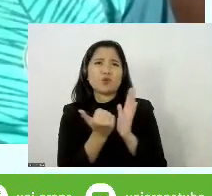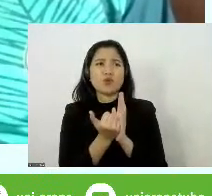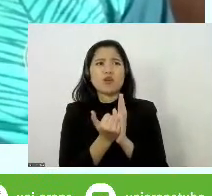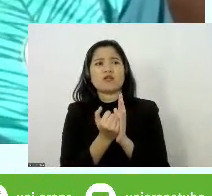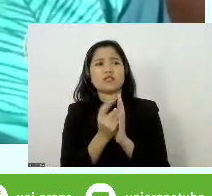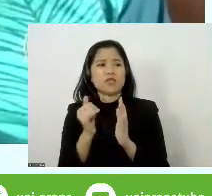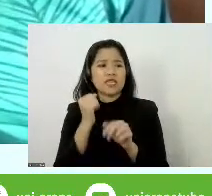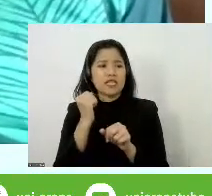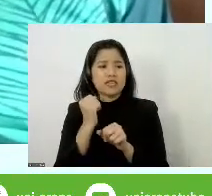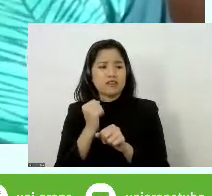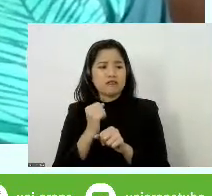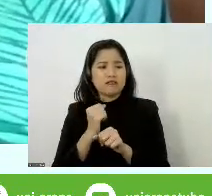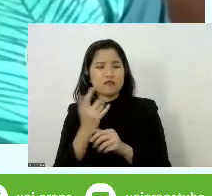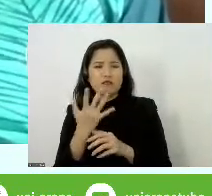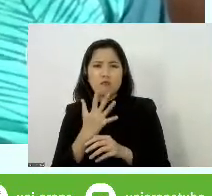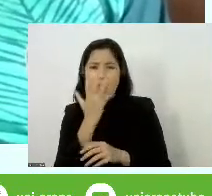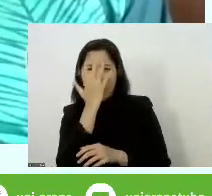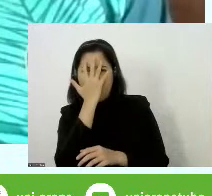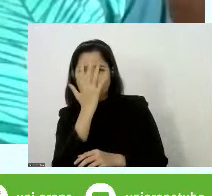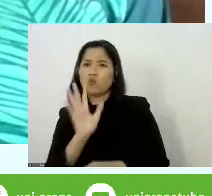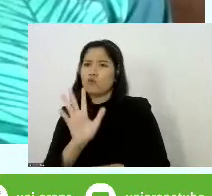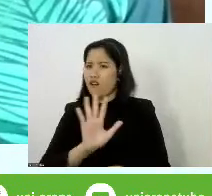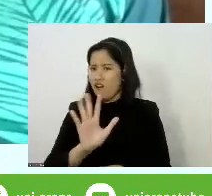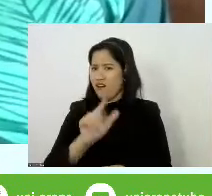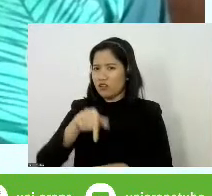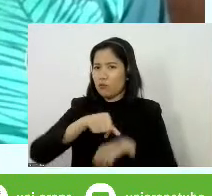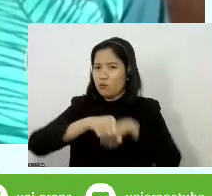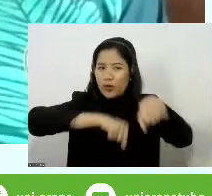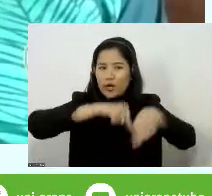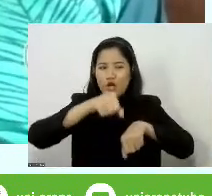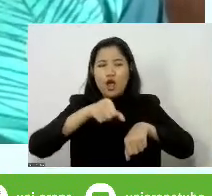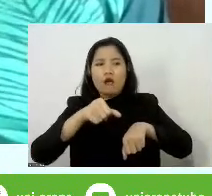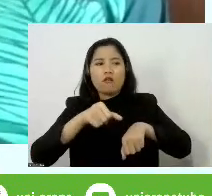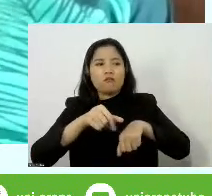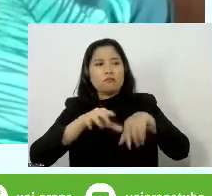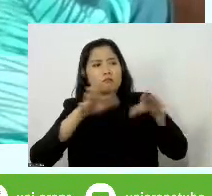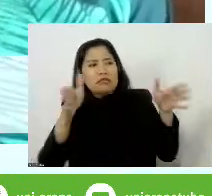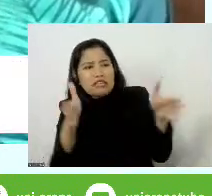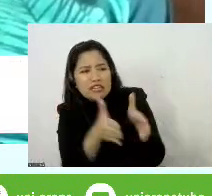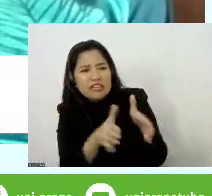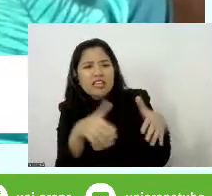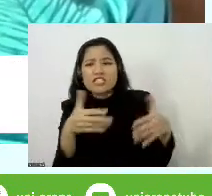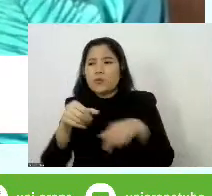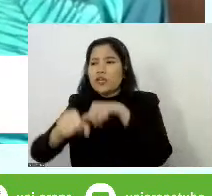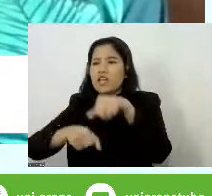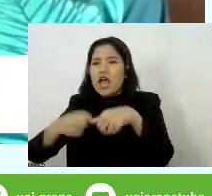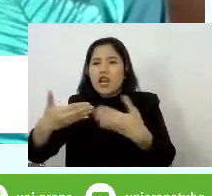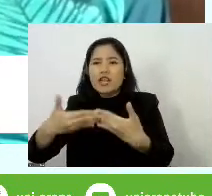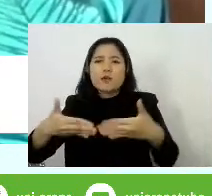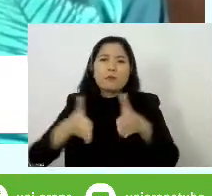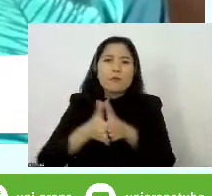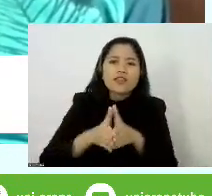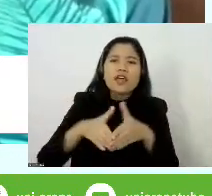jalan dulu aja naik sepeda iya iya iya mau sepeda mini sepeda lipat sepeda balap sepeda MTB sepeda